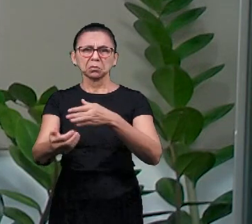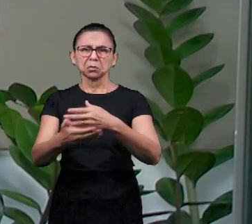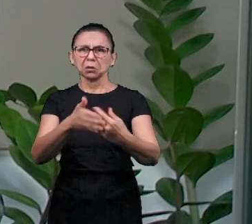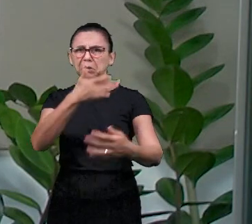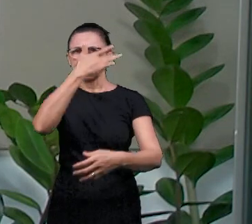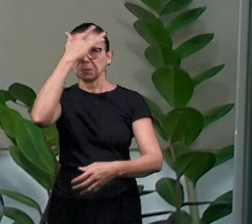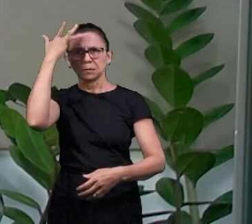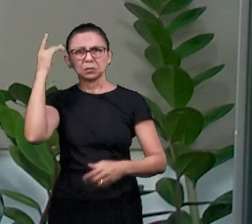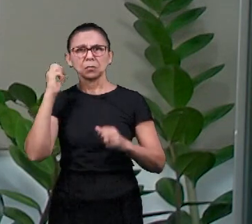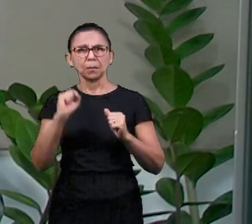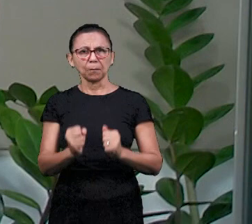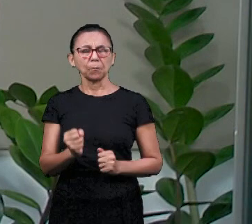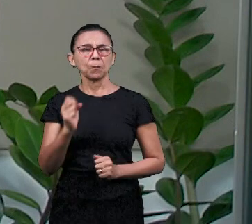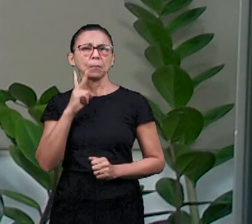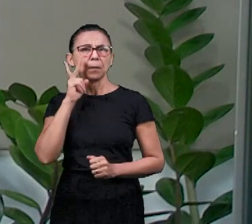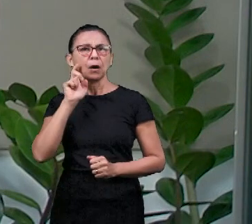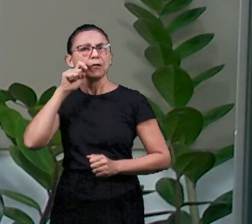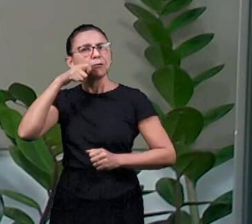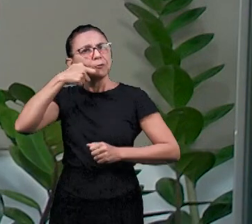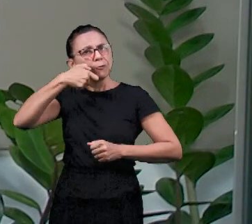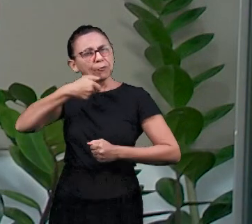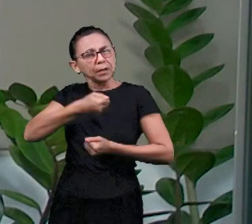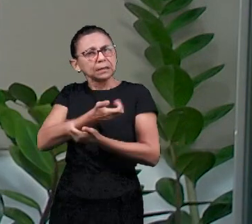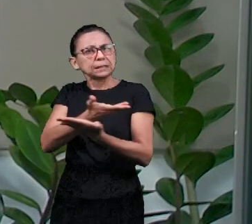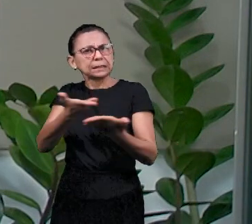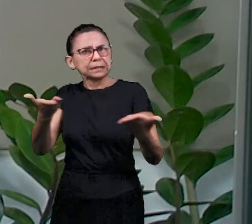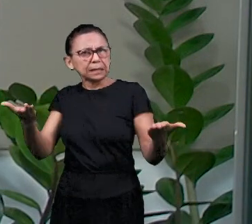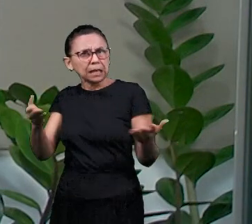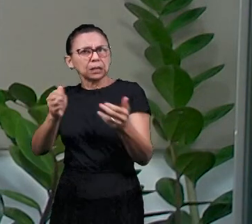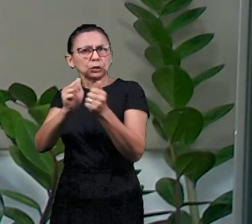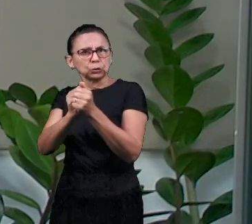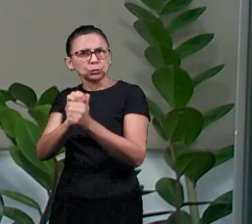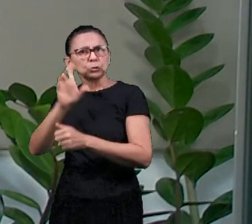soit. Non, c'est pas comme ça. Les choses du Seigneur ne sont pas comme ça.